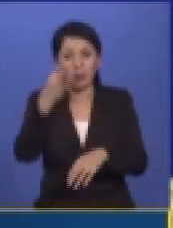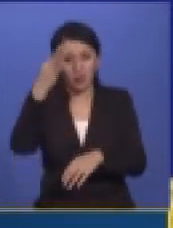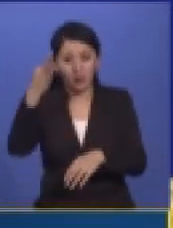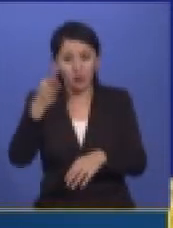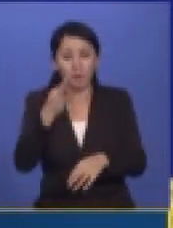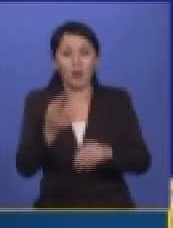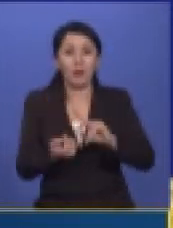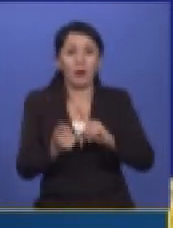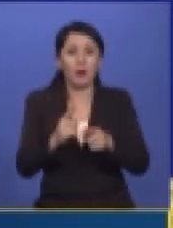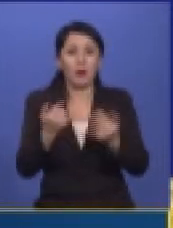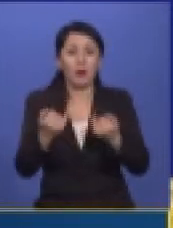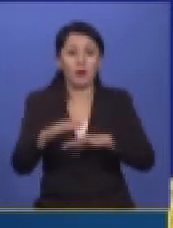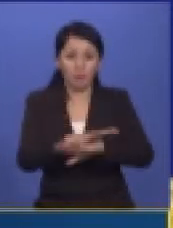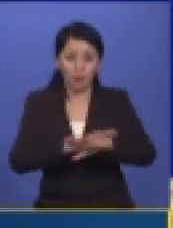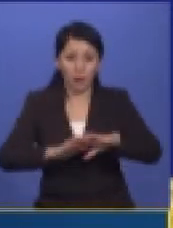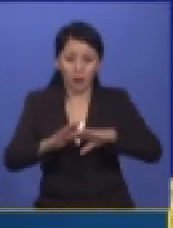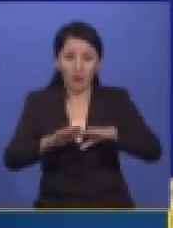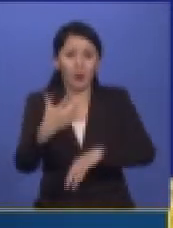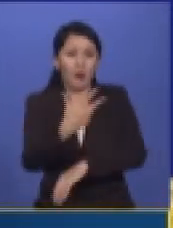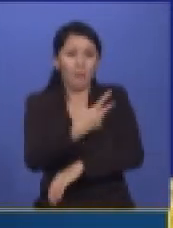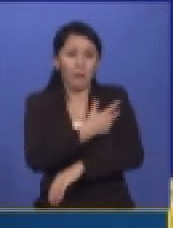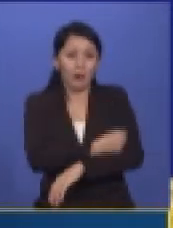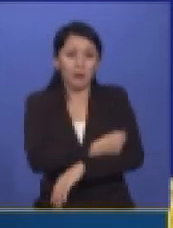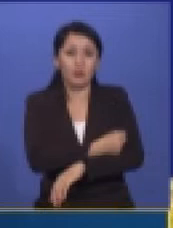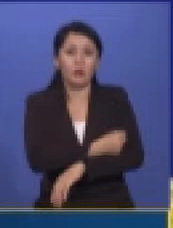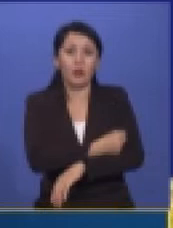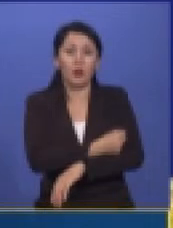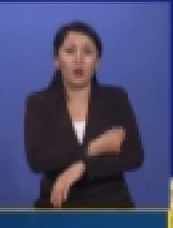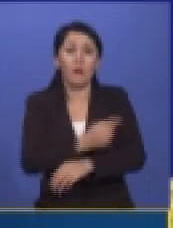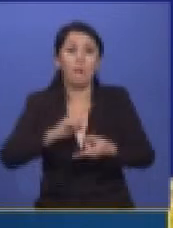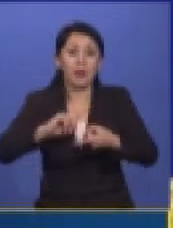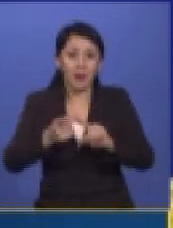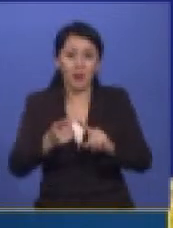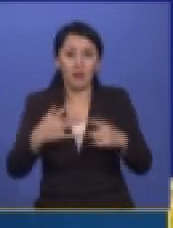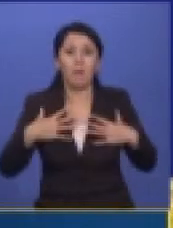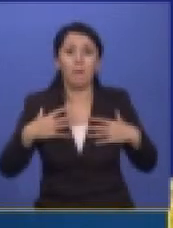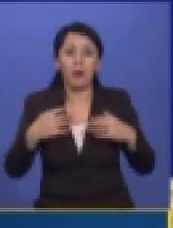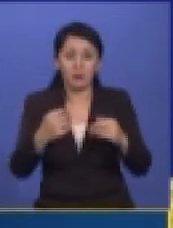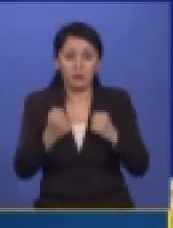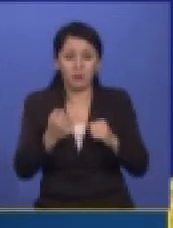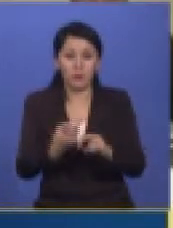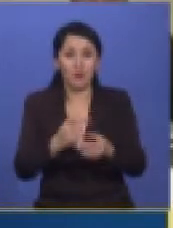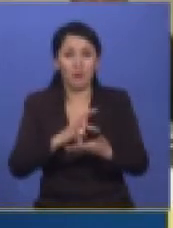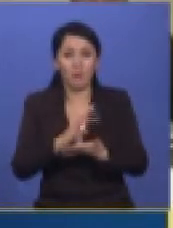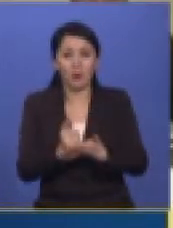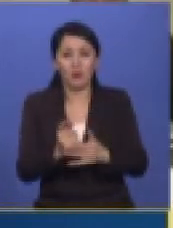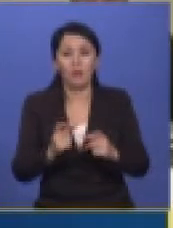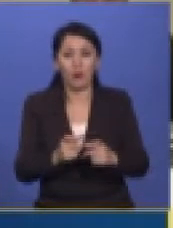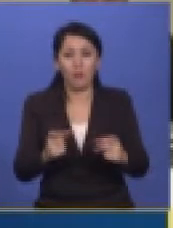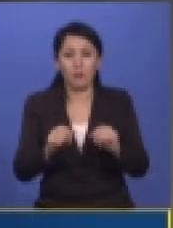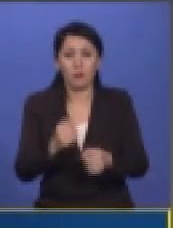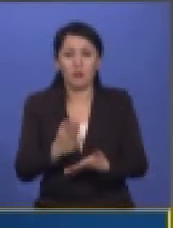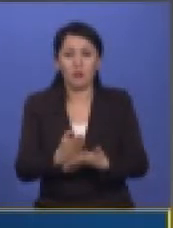жинақтады. Қазіргі таңда халыққа жаппай екпе салу ғана жағдайды түзетуге, азаматтарымыздың қауіпсіздігін қамтамасыз етуге мүмкіндік